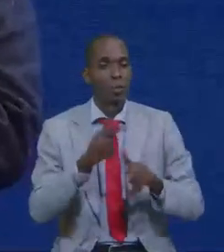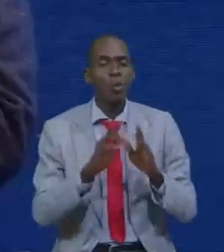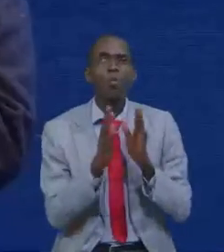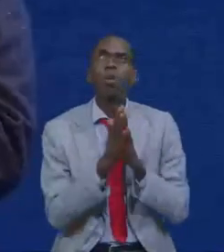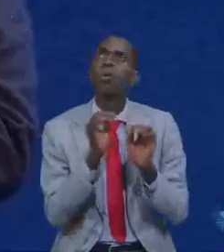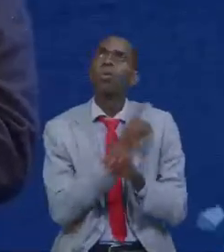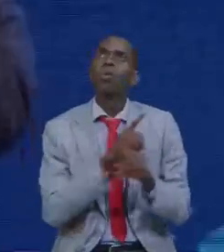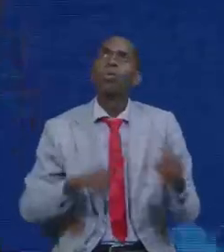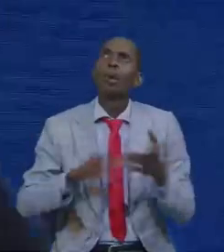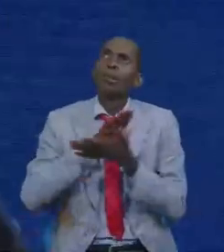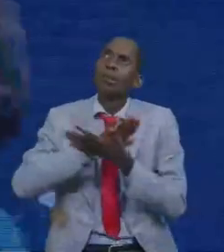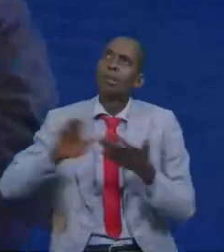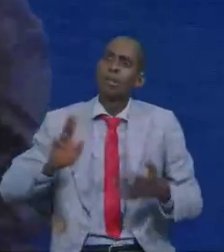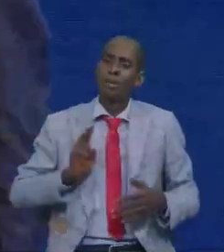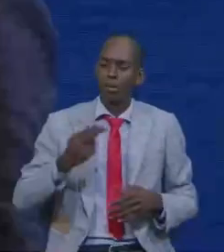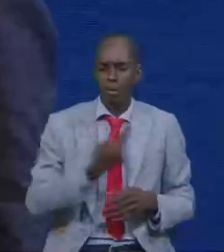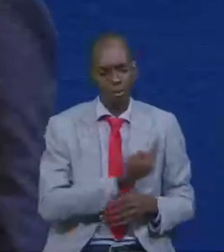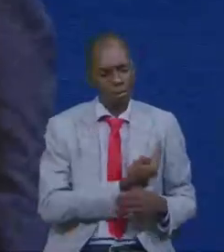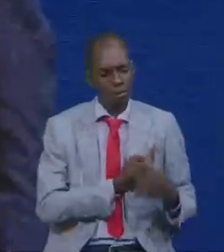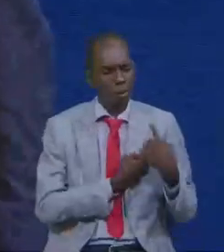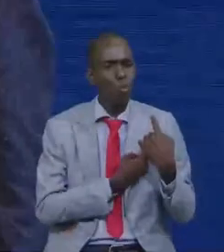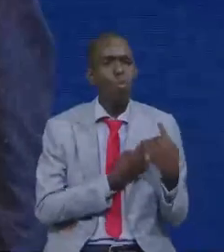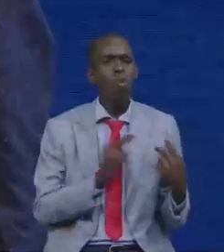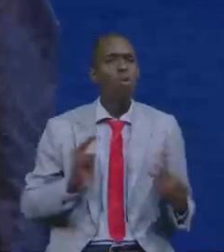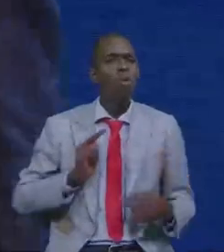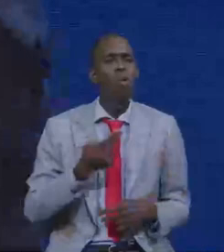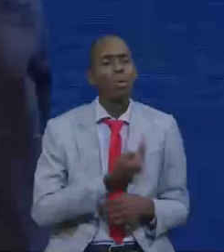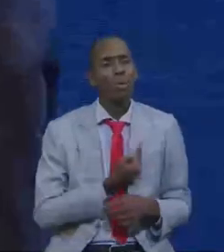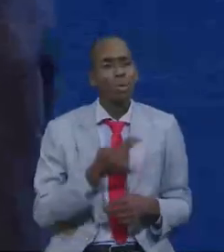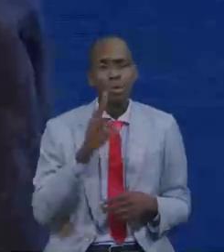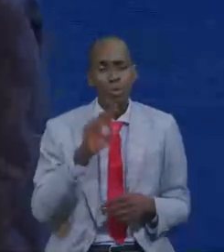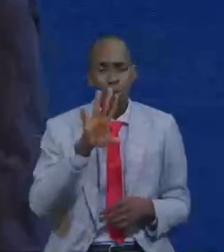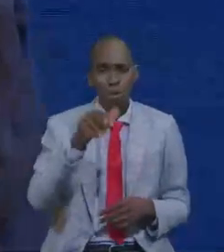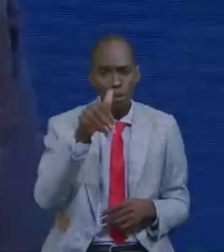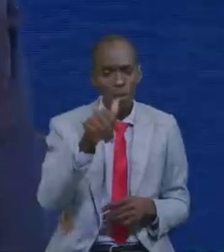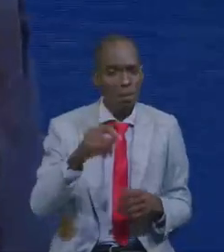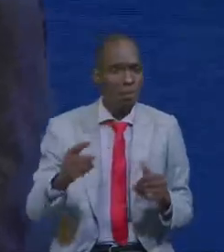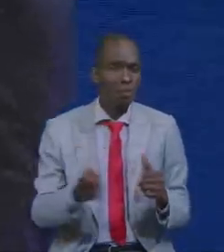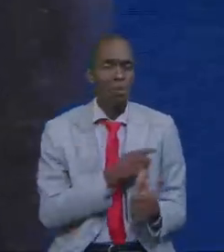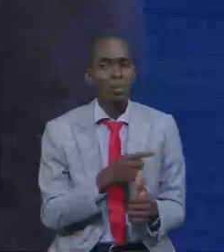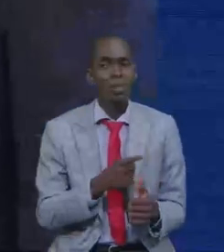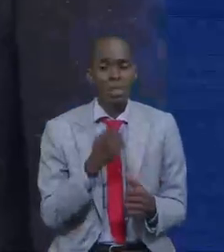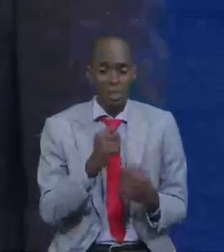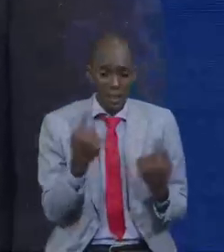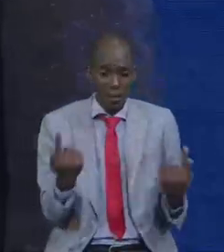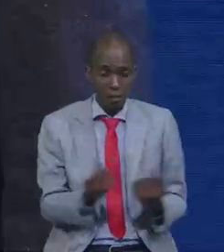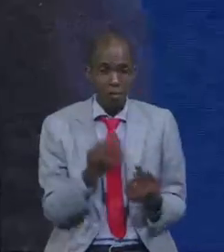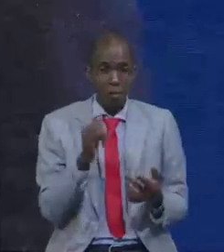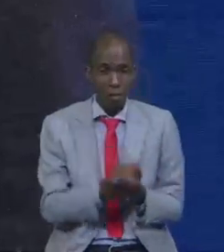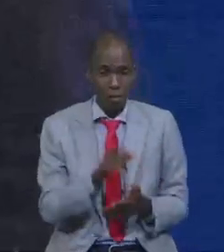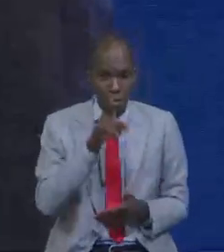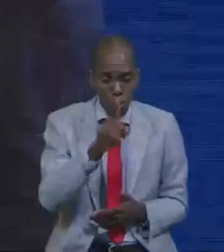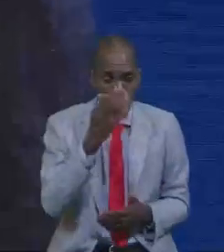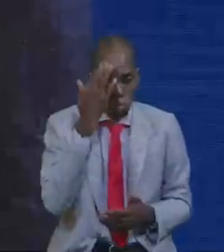parle, verset 9, il dit, purifie-moi. Moi, le péché dont je suis convaincu,